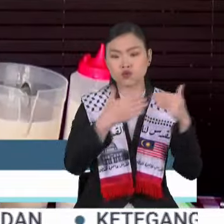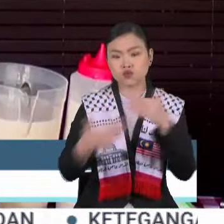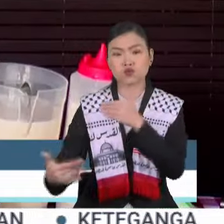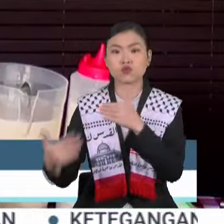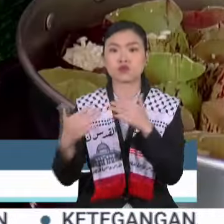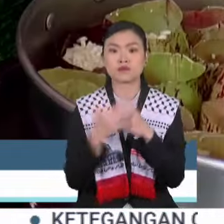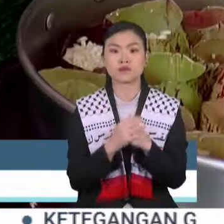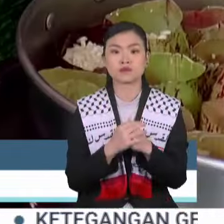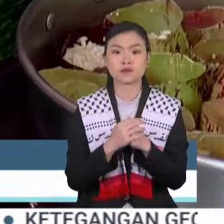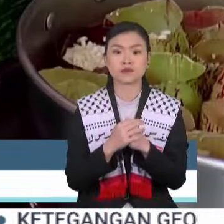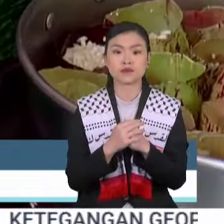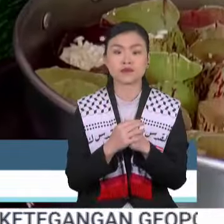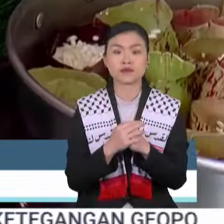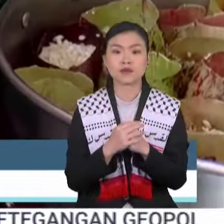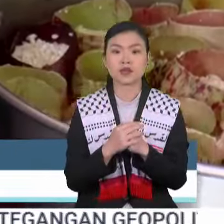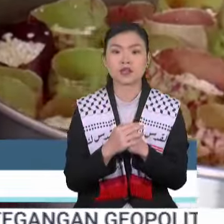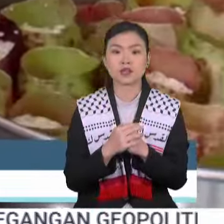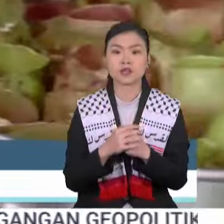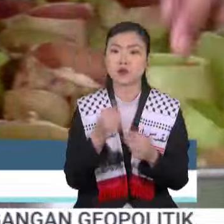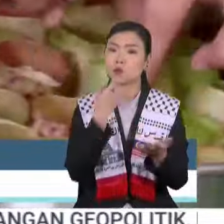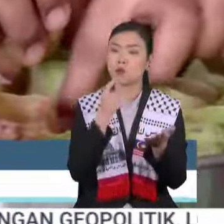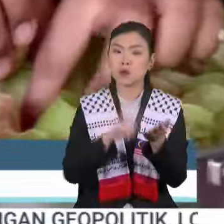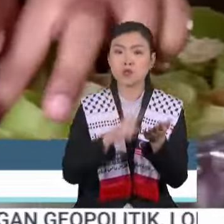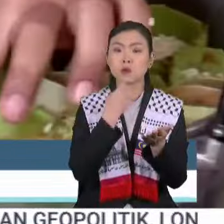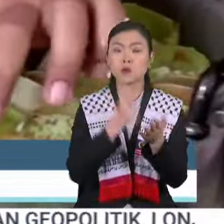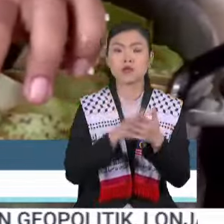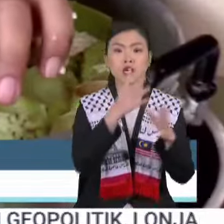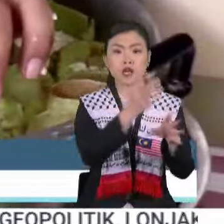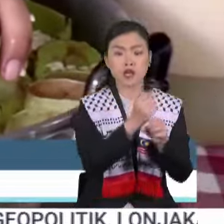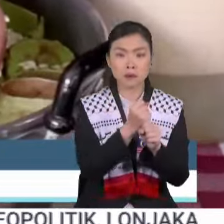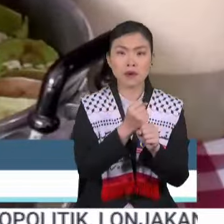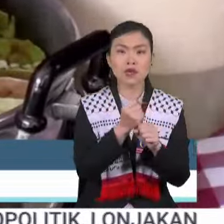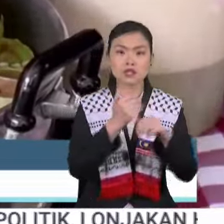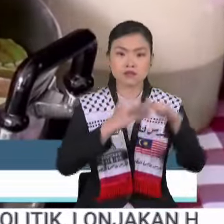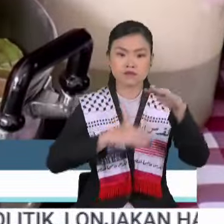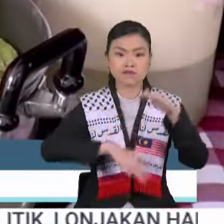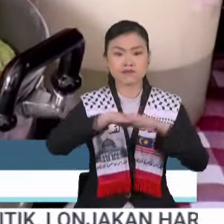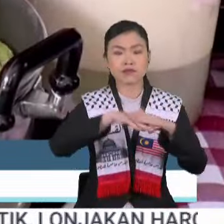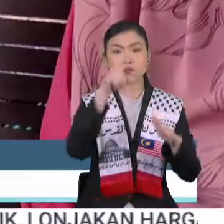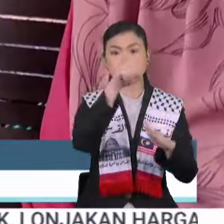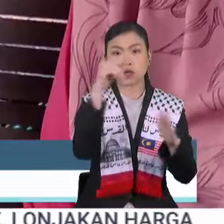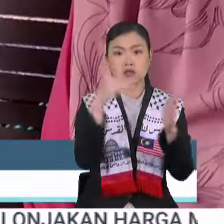Tempahan yang diterima mampu mencecah sehingga 1,000 lemang sehari.